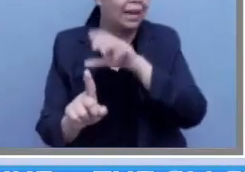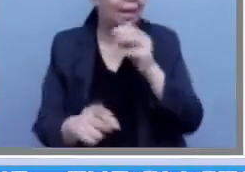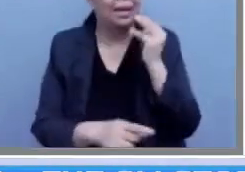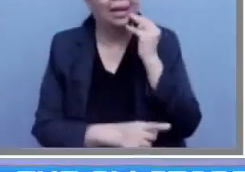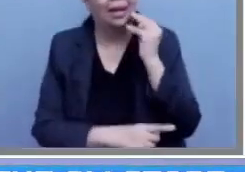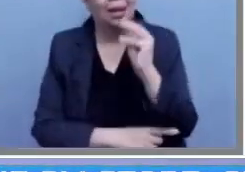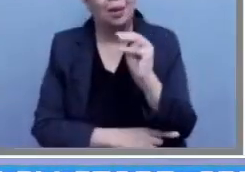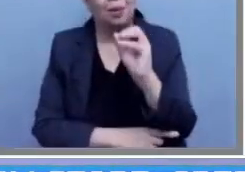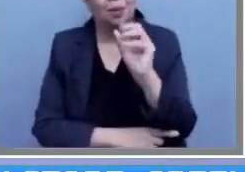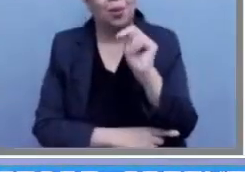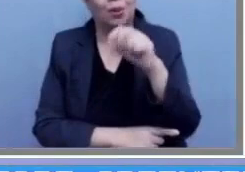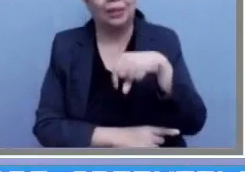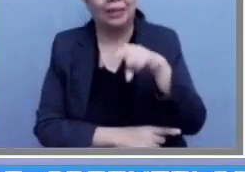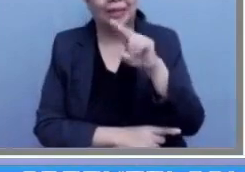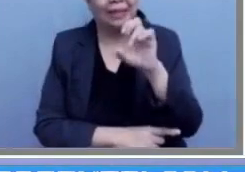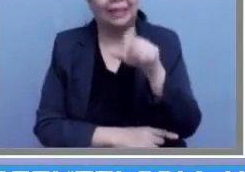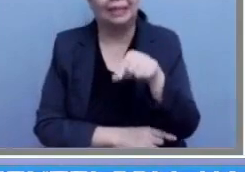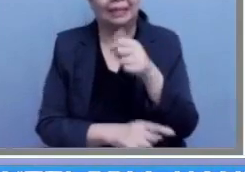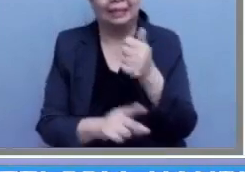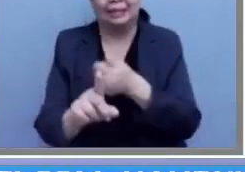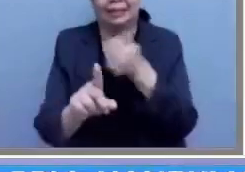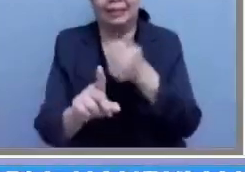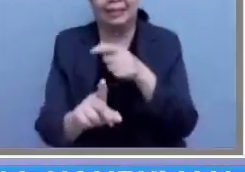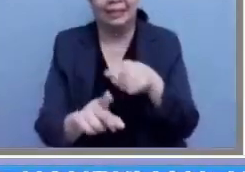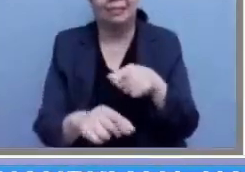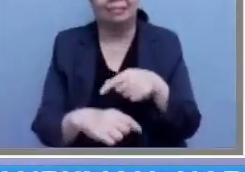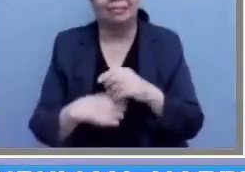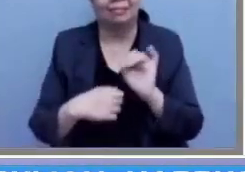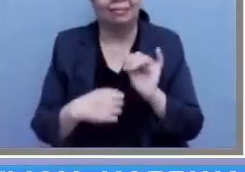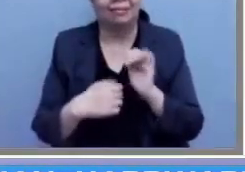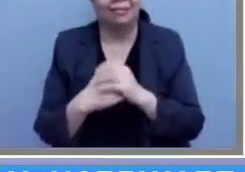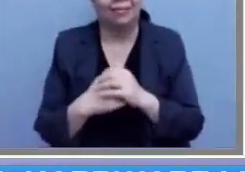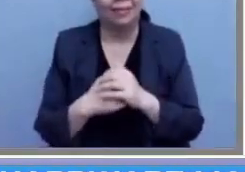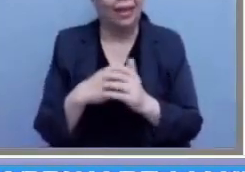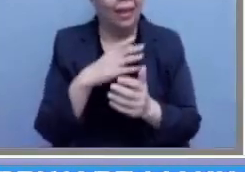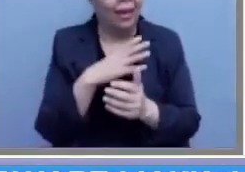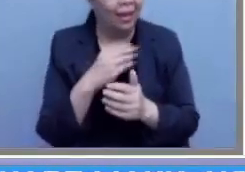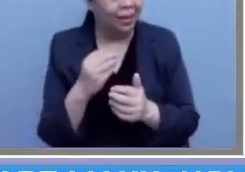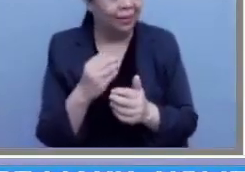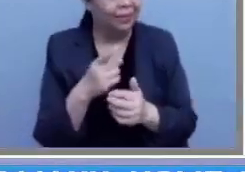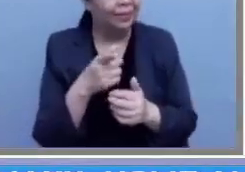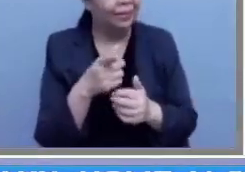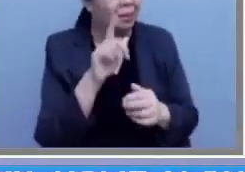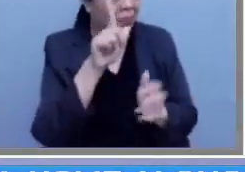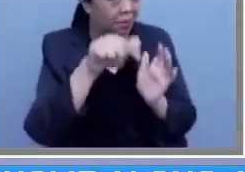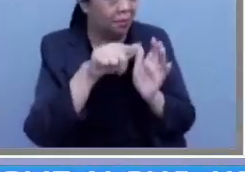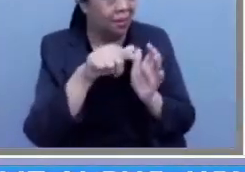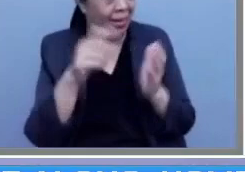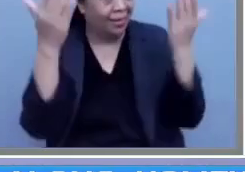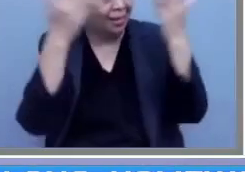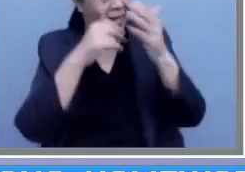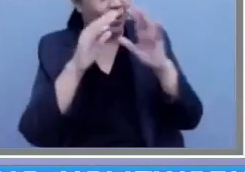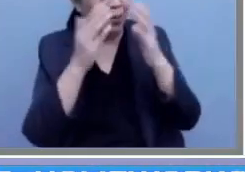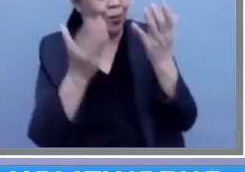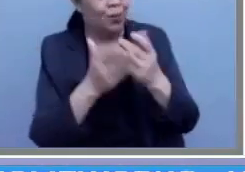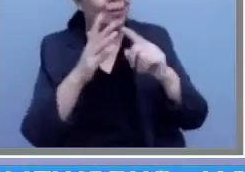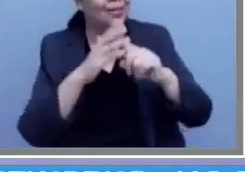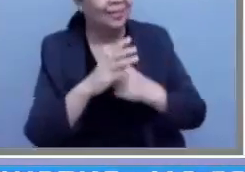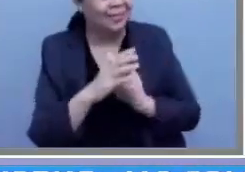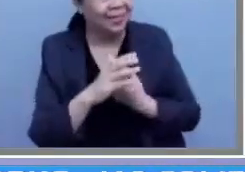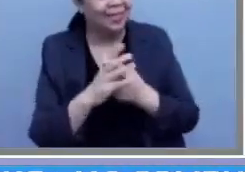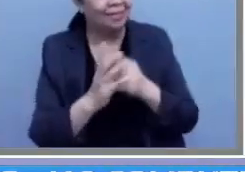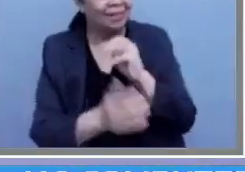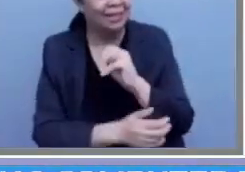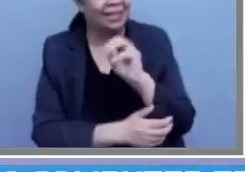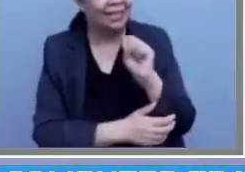Okay Ayan siya yung naght kay Monique at oh sir jer Mamaya na ang world premiere ng Maging Sino Ka Man imbitahan mo